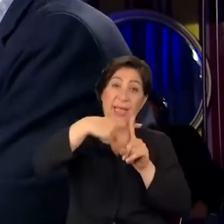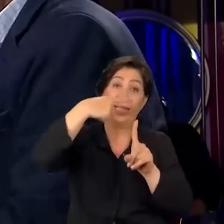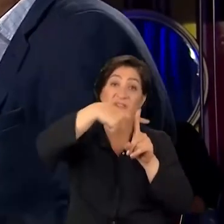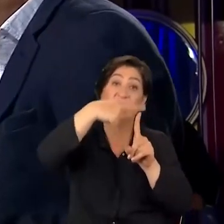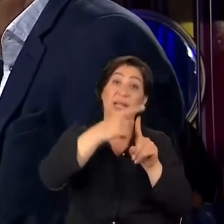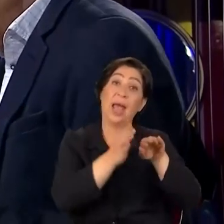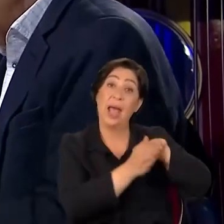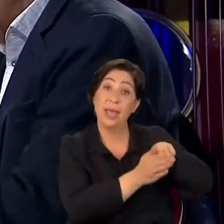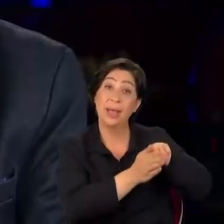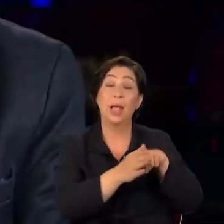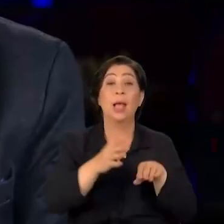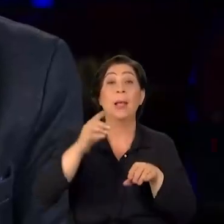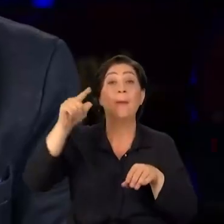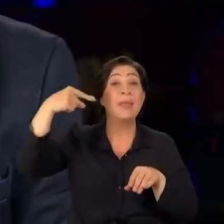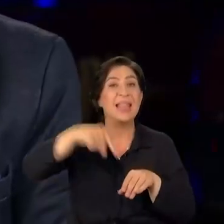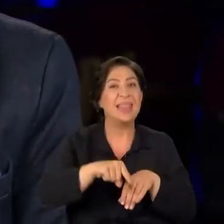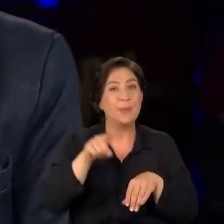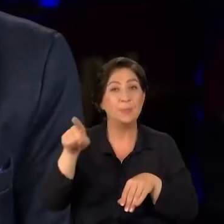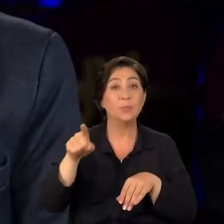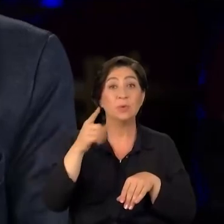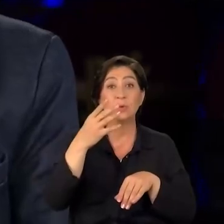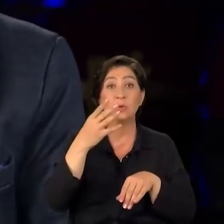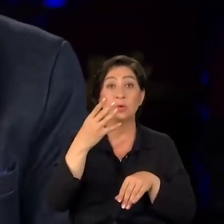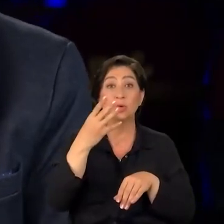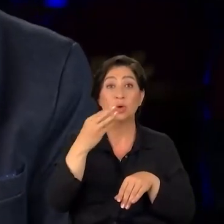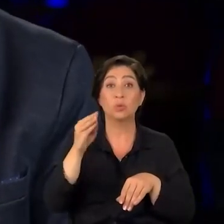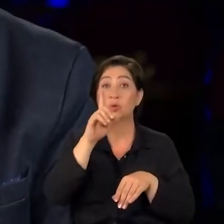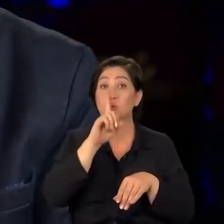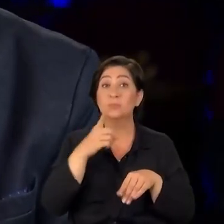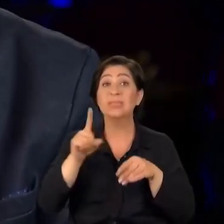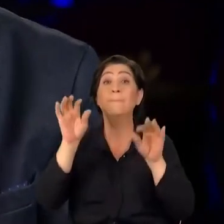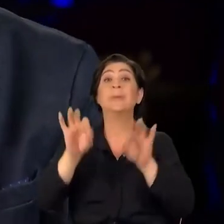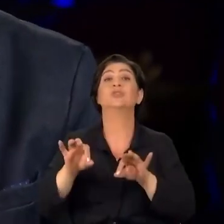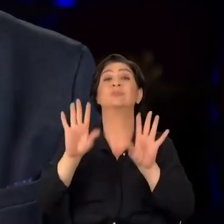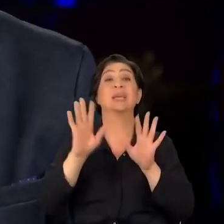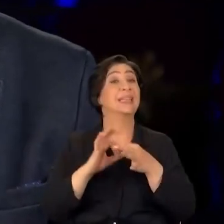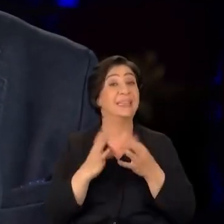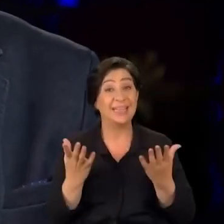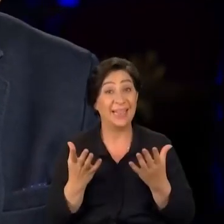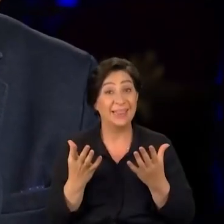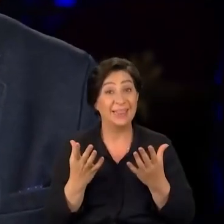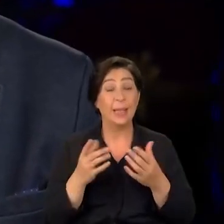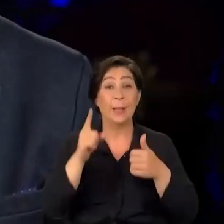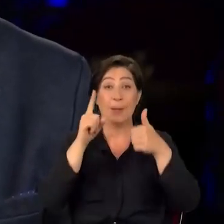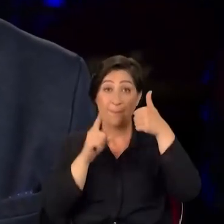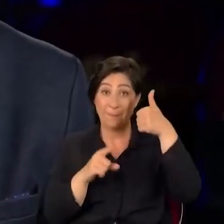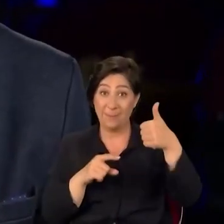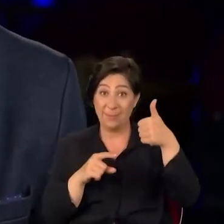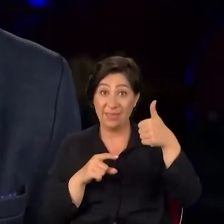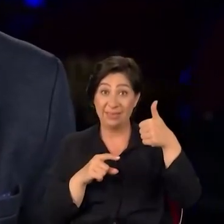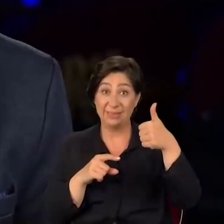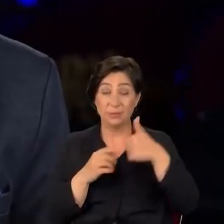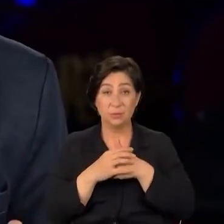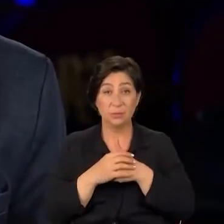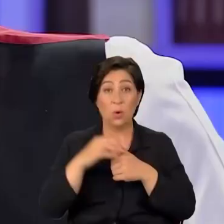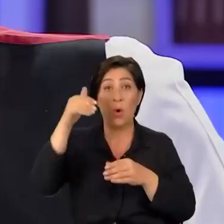ayrı. Ama Binali Bey oradan 4 milyon 100 binden başlamayacak. Neden? Çünkü bir, kendi ona